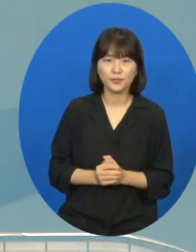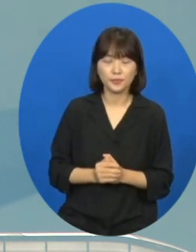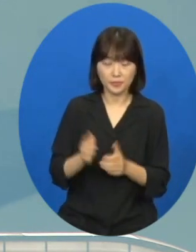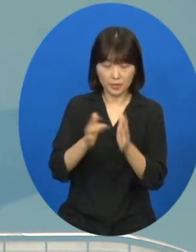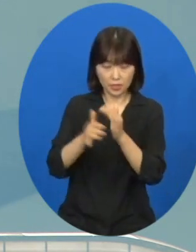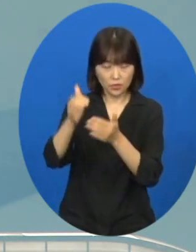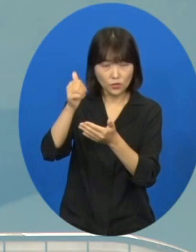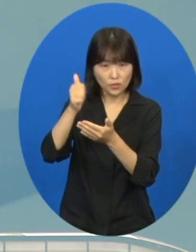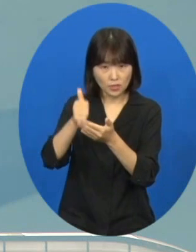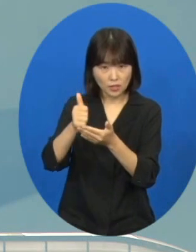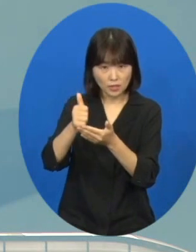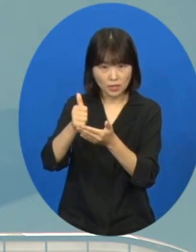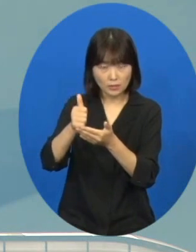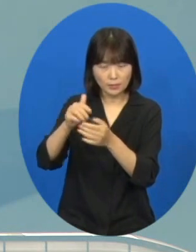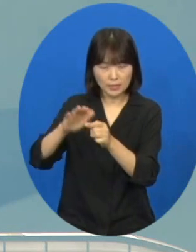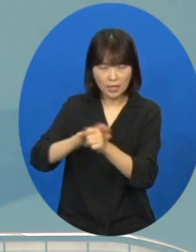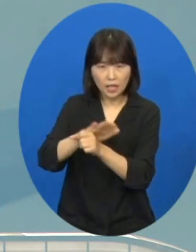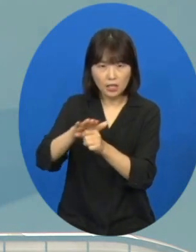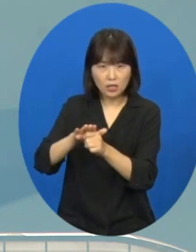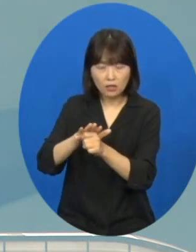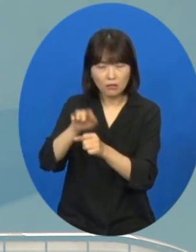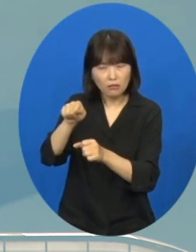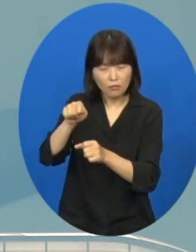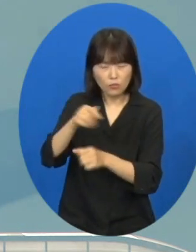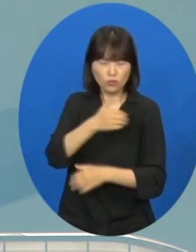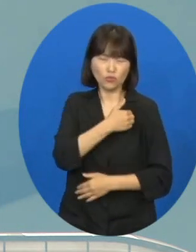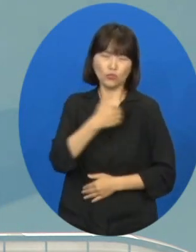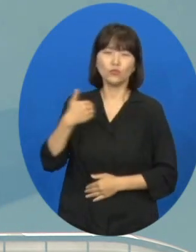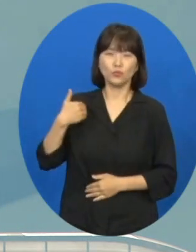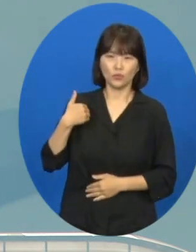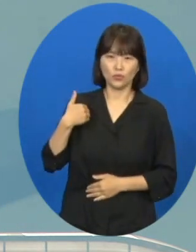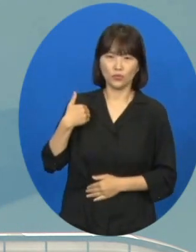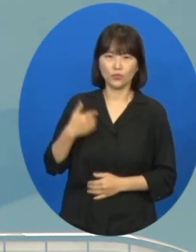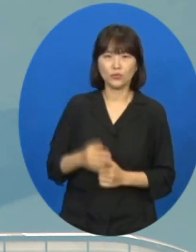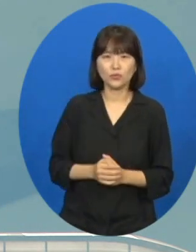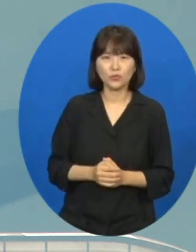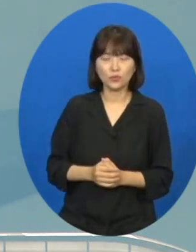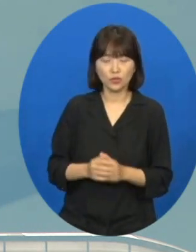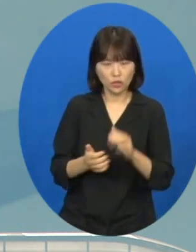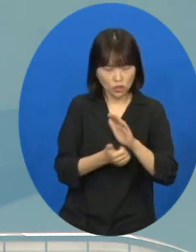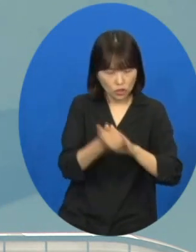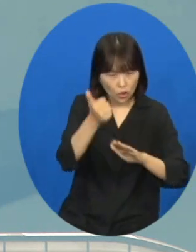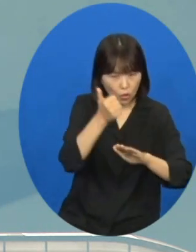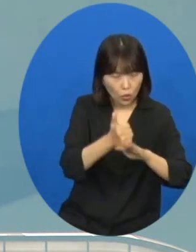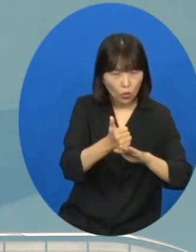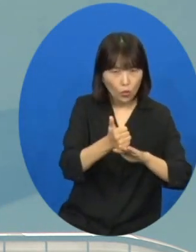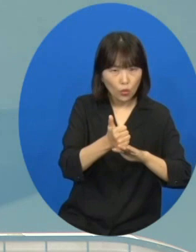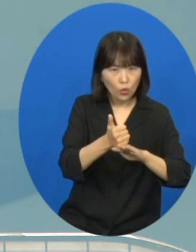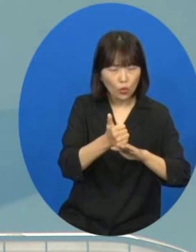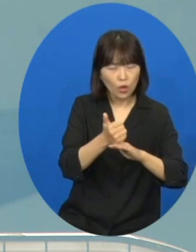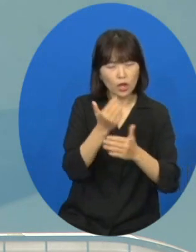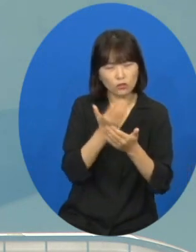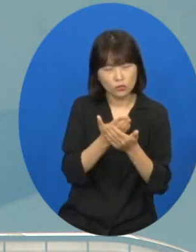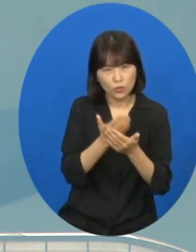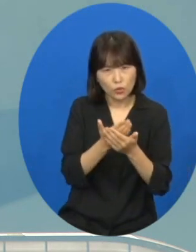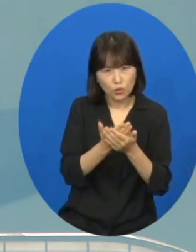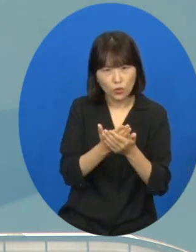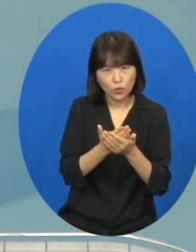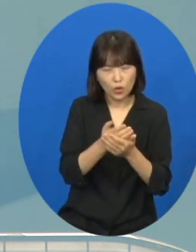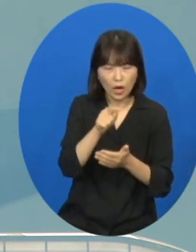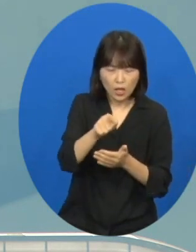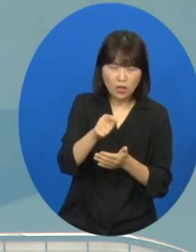예수님, 그분 사랑하는 것으로 충분한 거예요. 성공을 하게 해주세요.